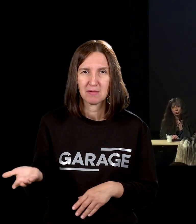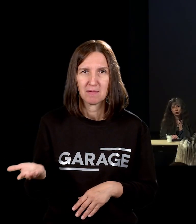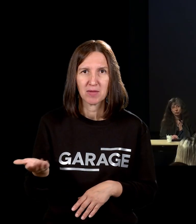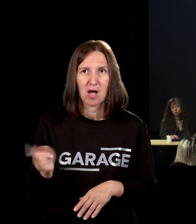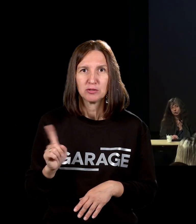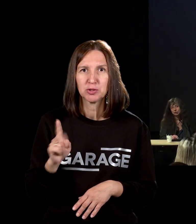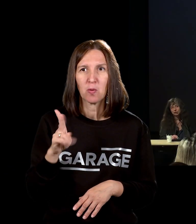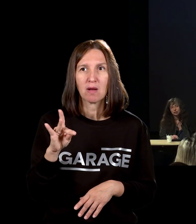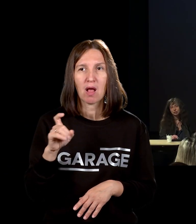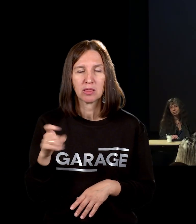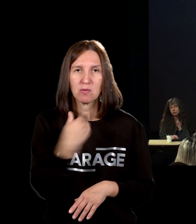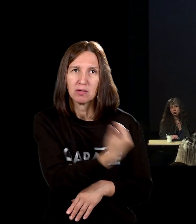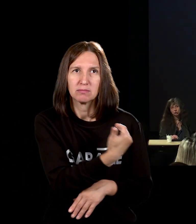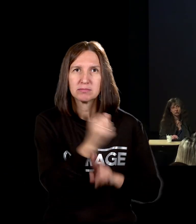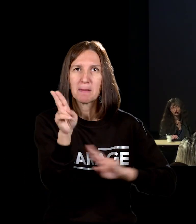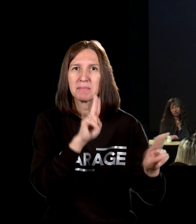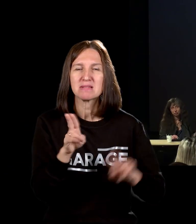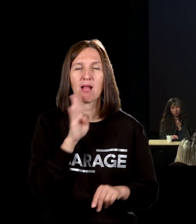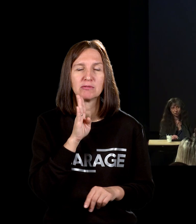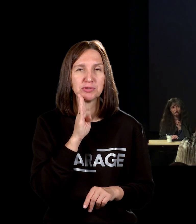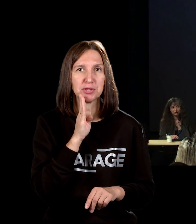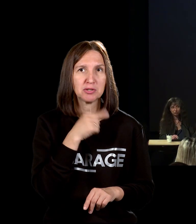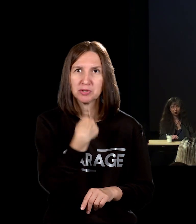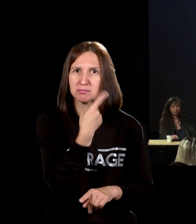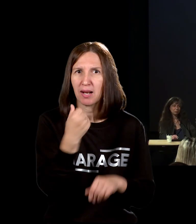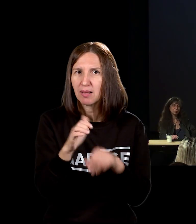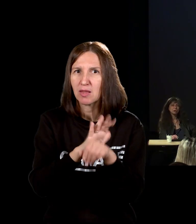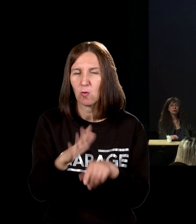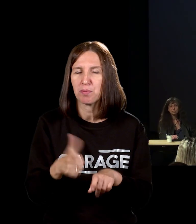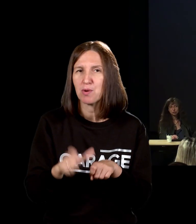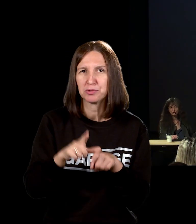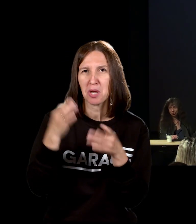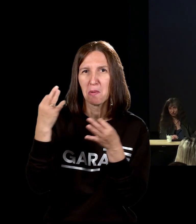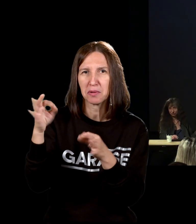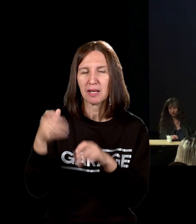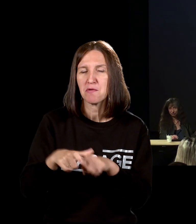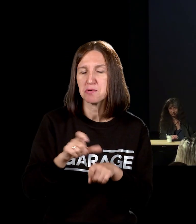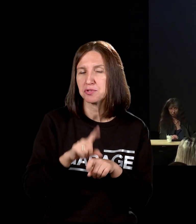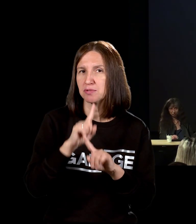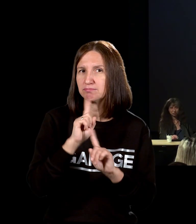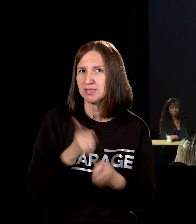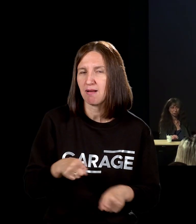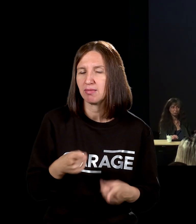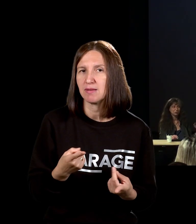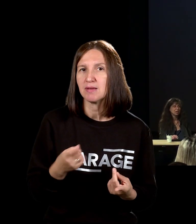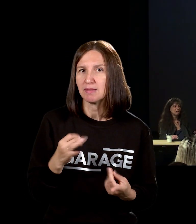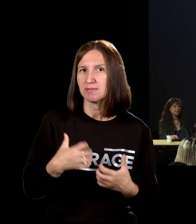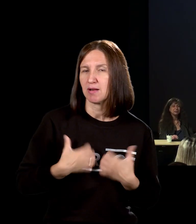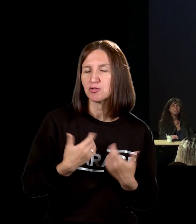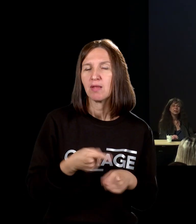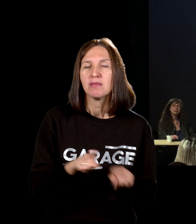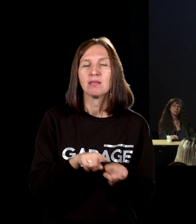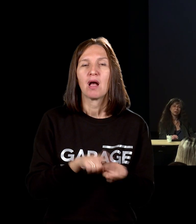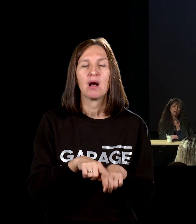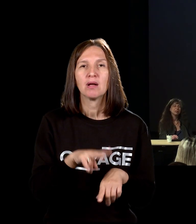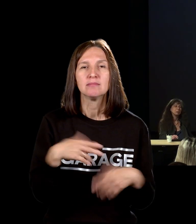очень недобрые, очень кокетливые, очень страшные, как бы совершенно не вот эта вот там возвышенная вечная женственность, да, которую мы